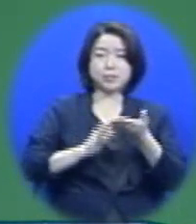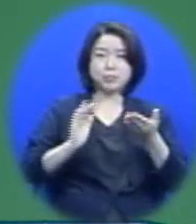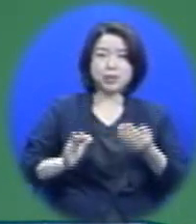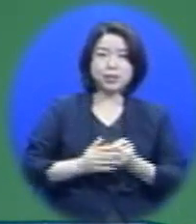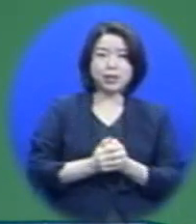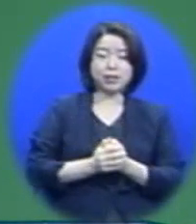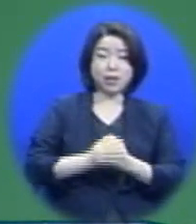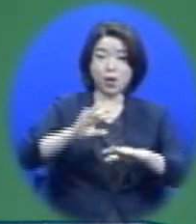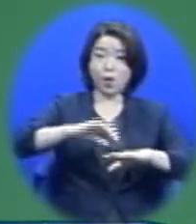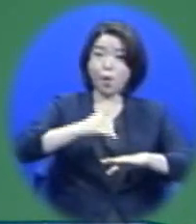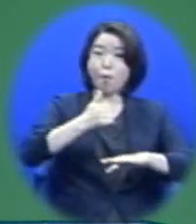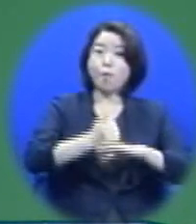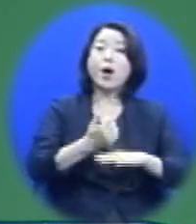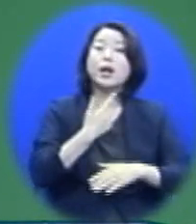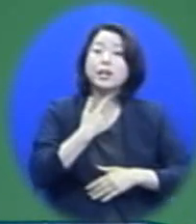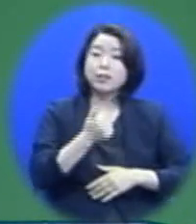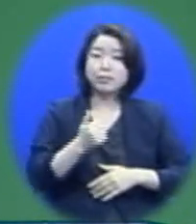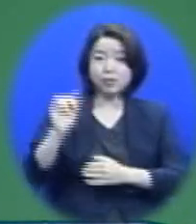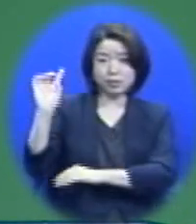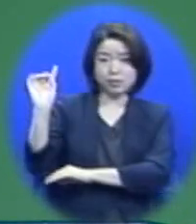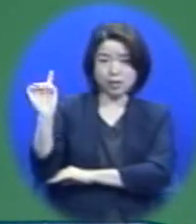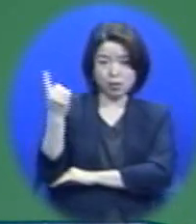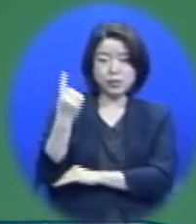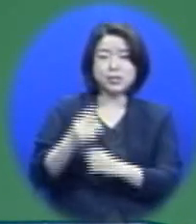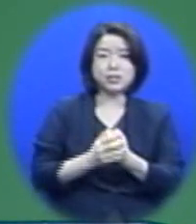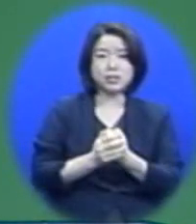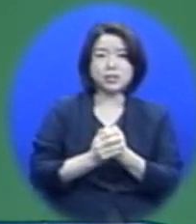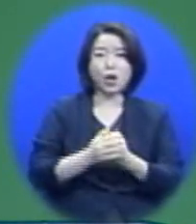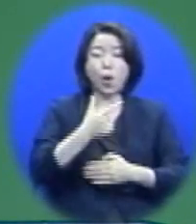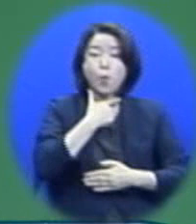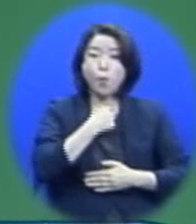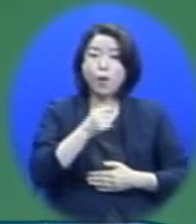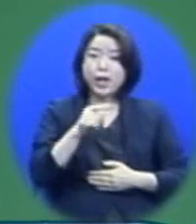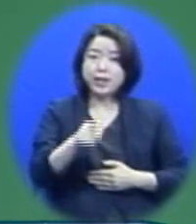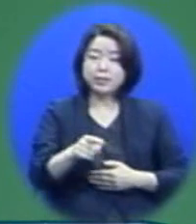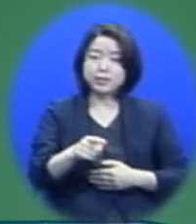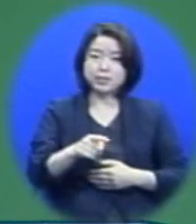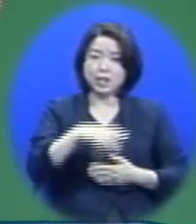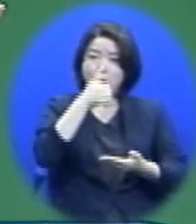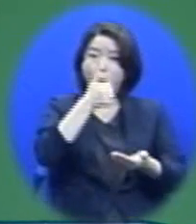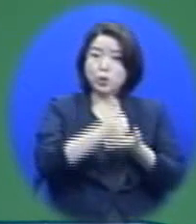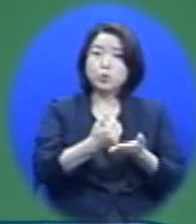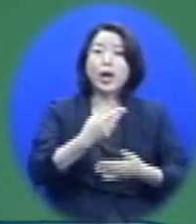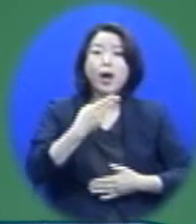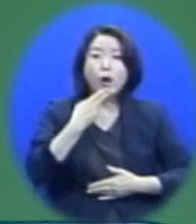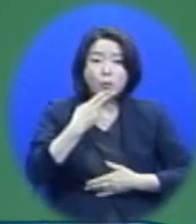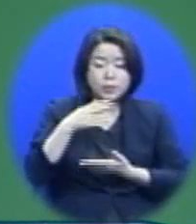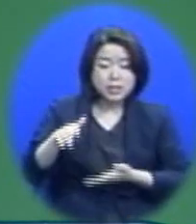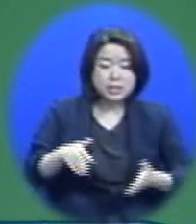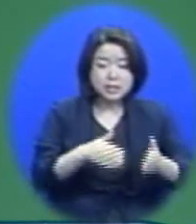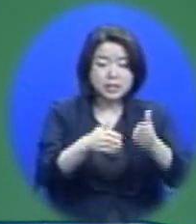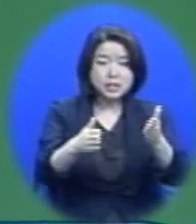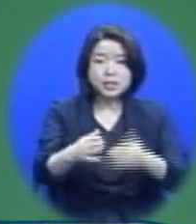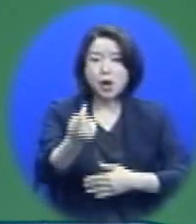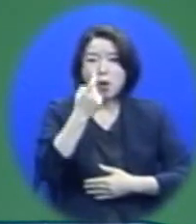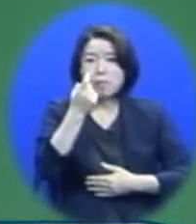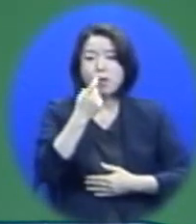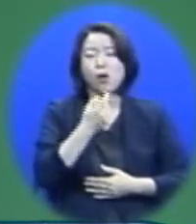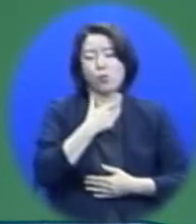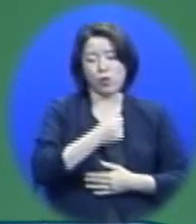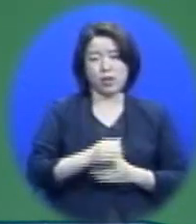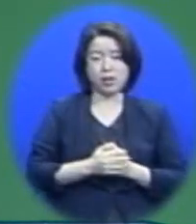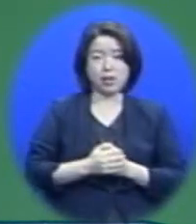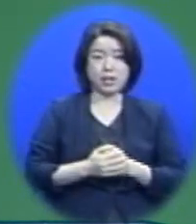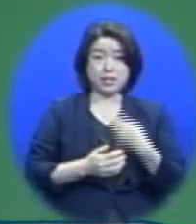여러분, 왕이었던 다윗이 원하는 것은 흠이 없는 길을 배우고자 하는 것이었습니다. 2절에